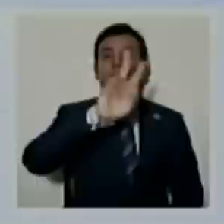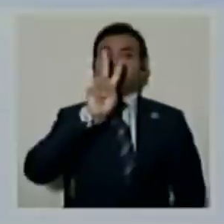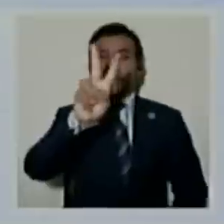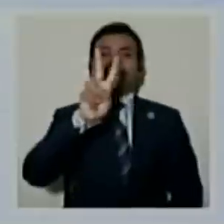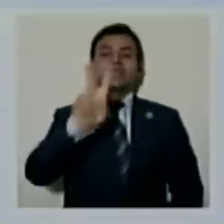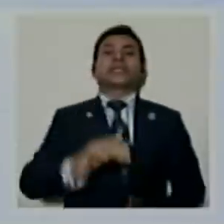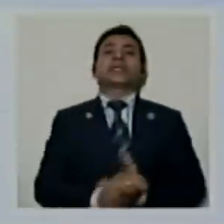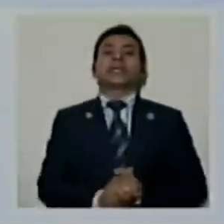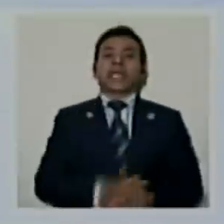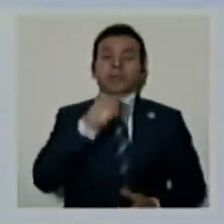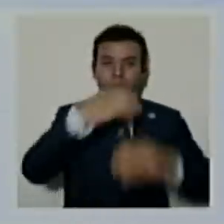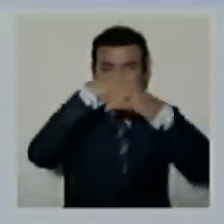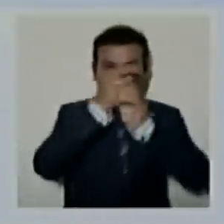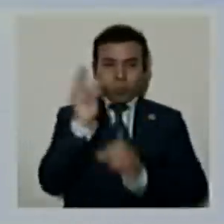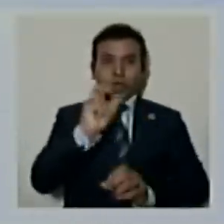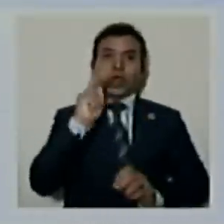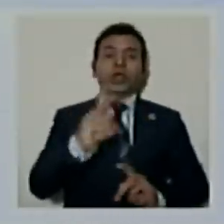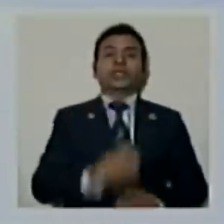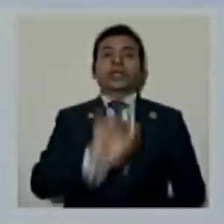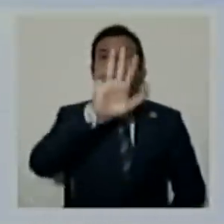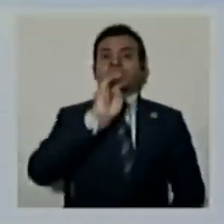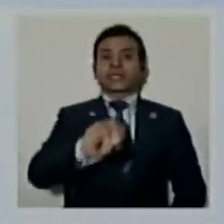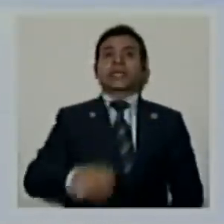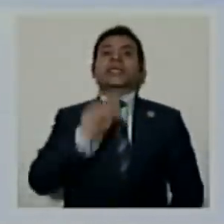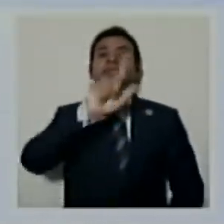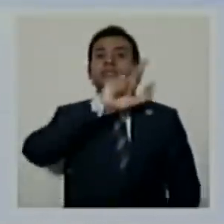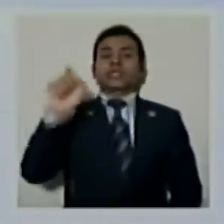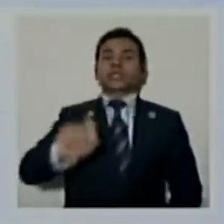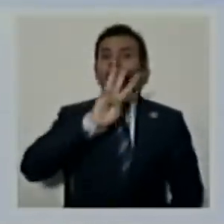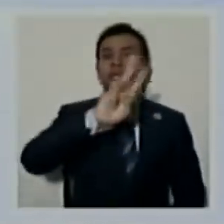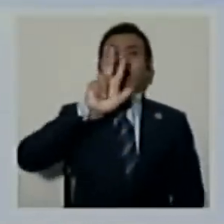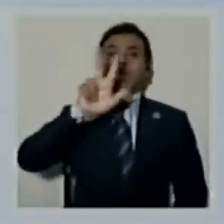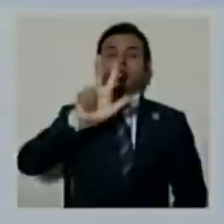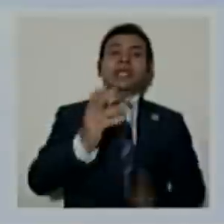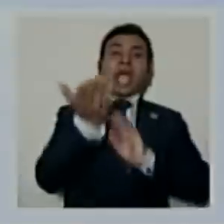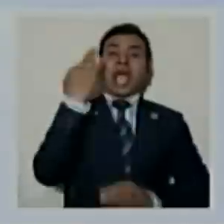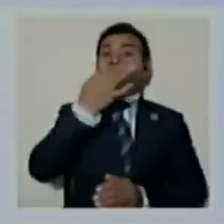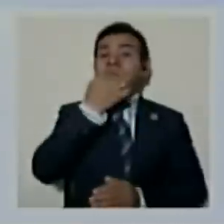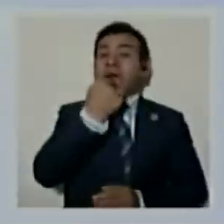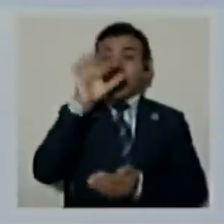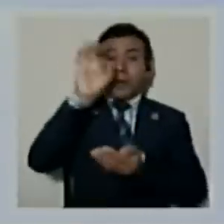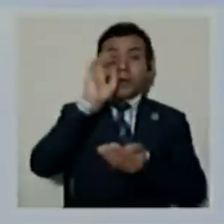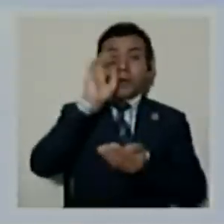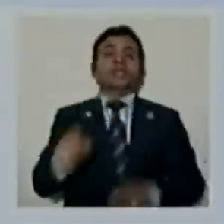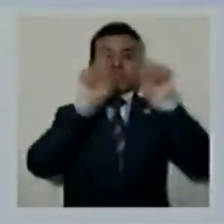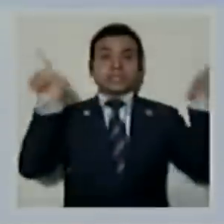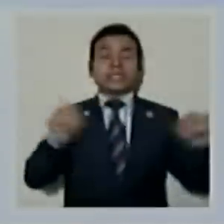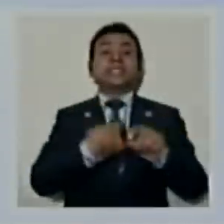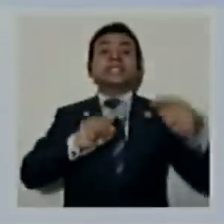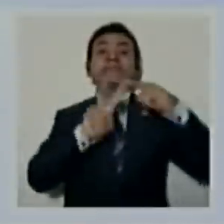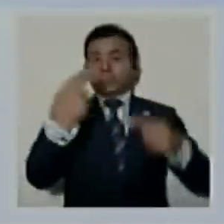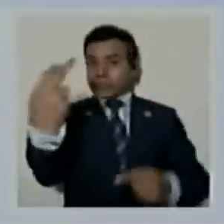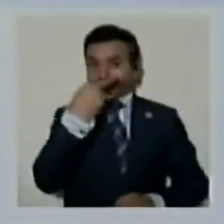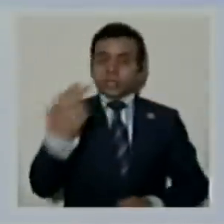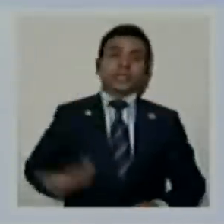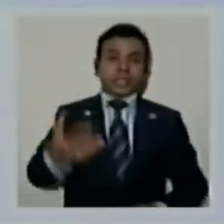গত 24 ঘন্টায় নমুনা সংগৃহীত হয়েছে 5642টি এবং পরীক্ষা হয়েছে।